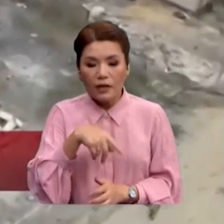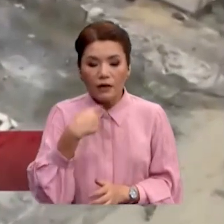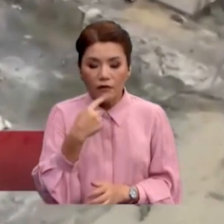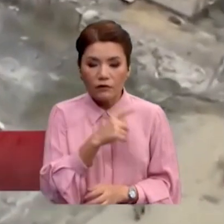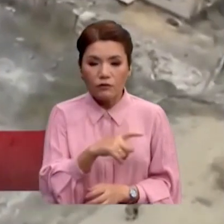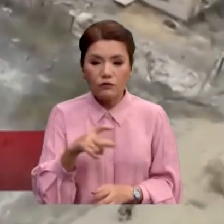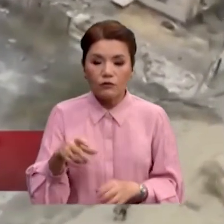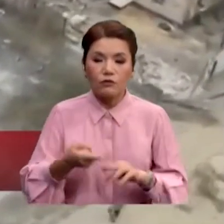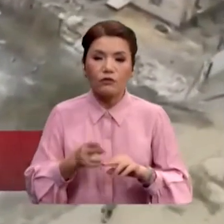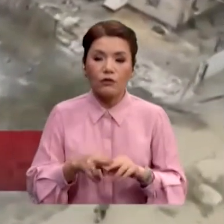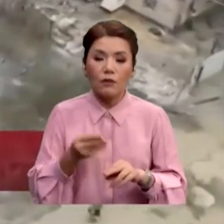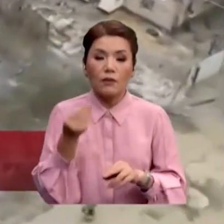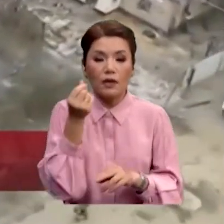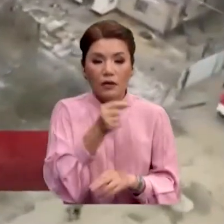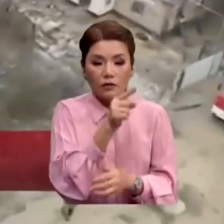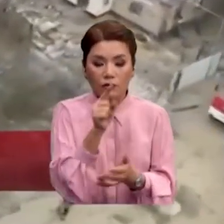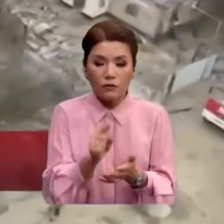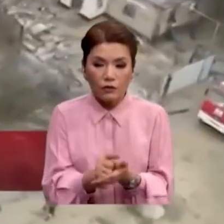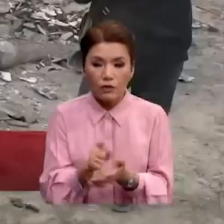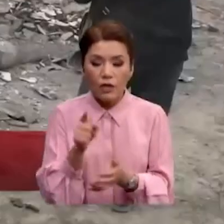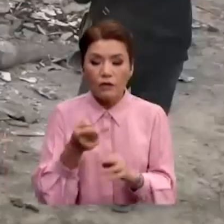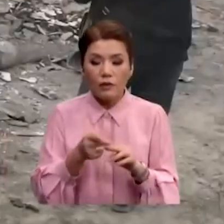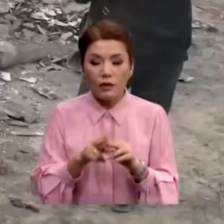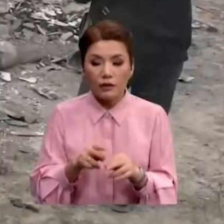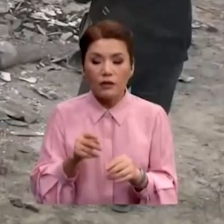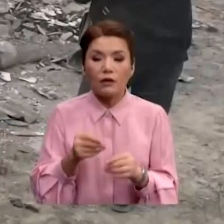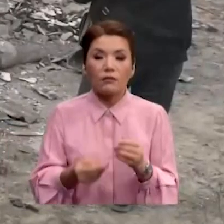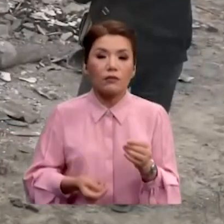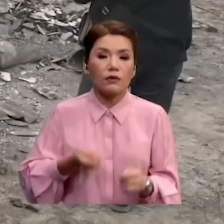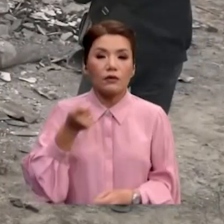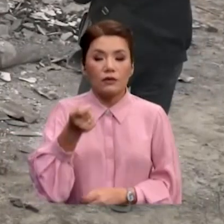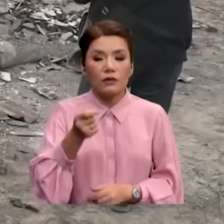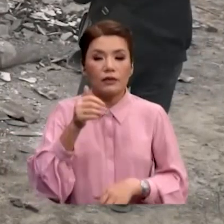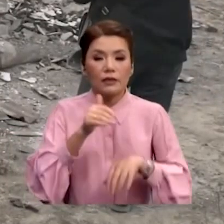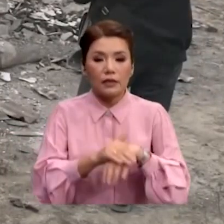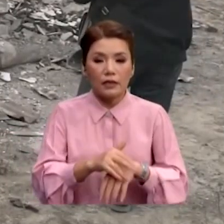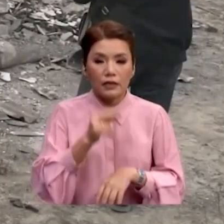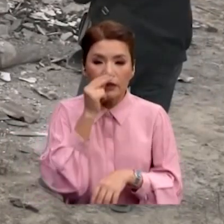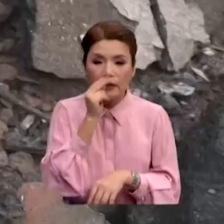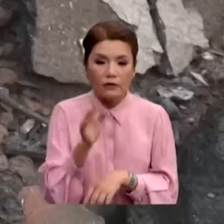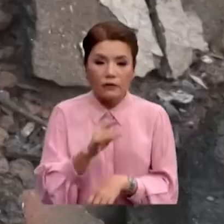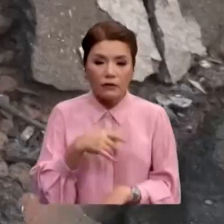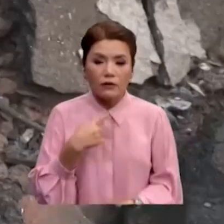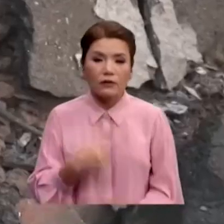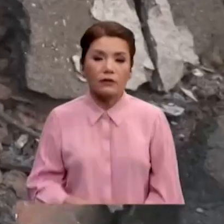Жакашев должен заплатить эти деньги. Осужденный намерен подать кассационную жалобу и доказать свою невиновность.